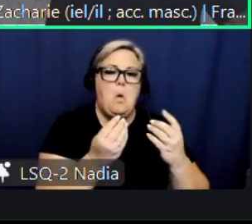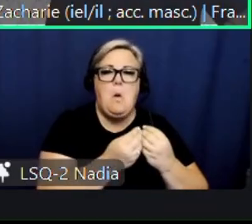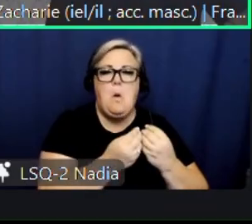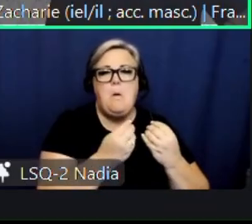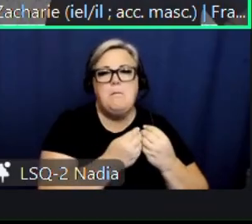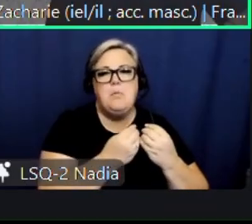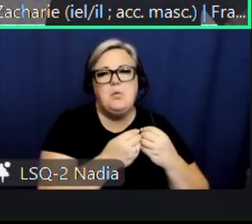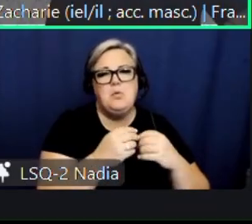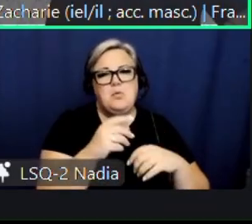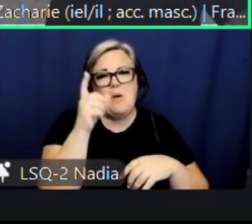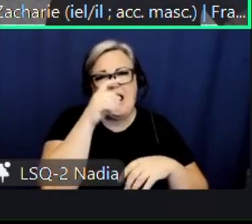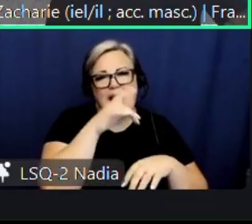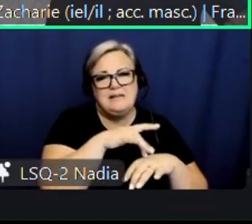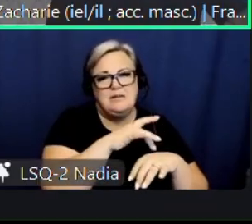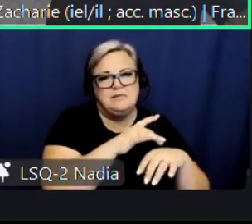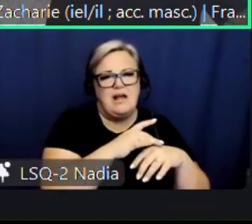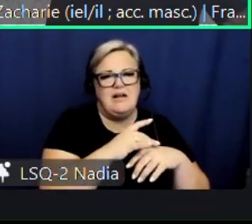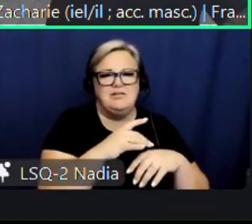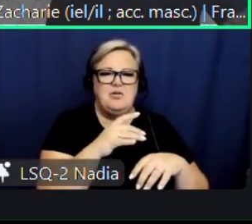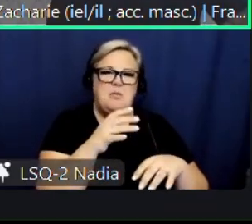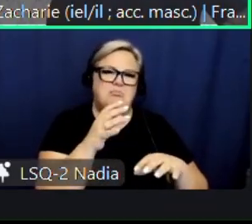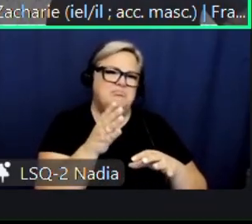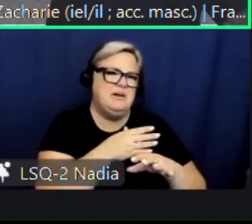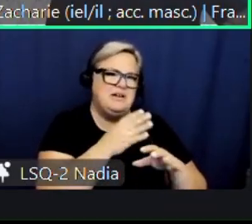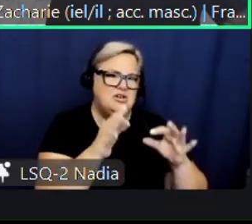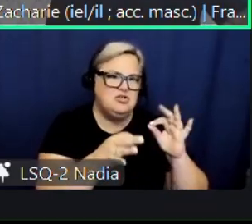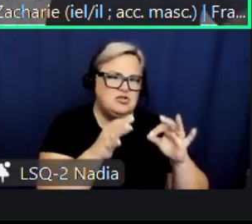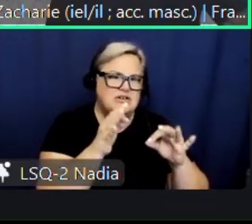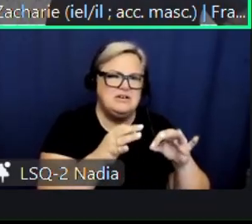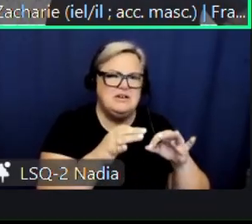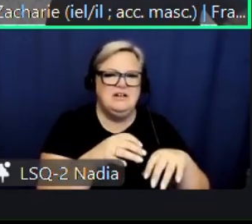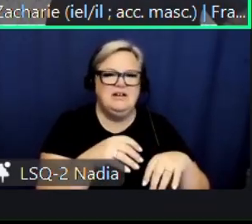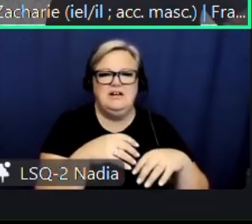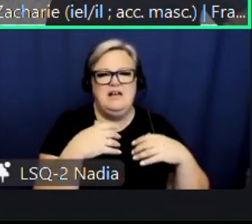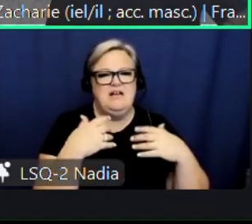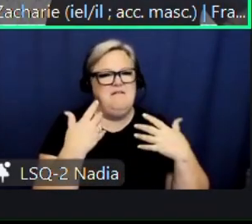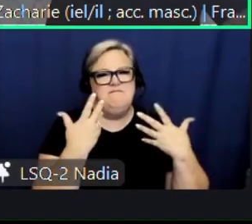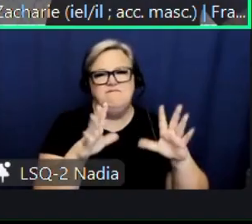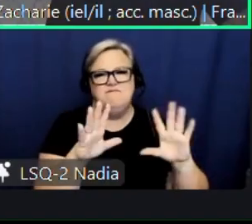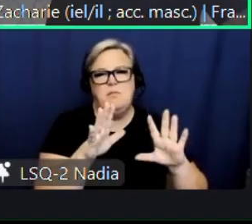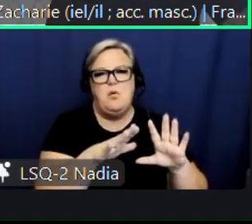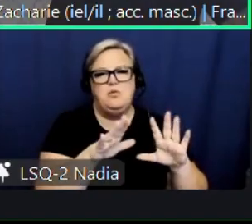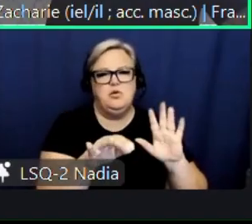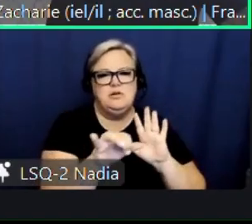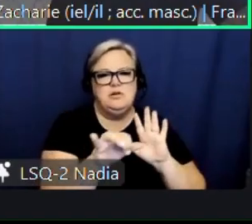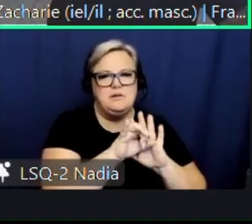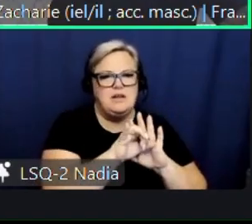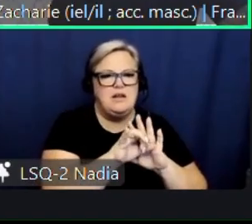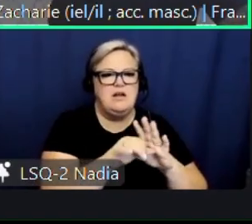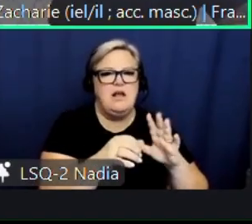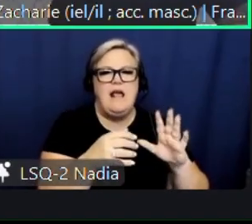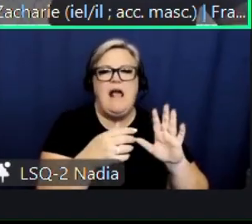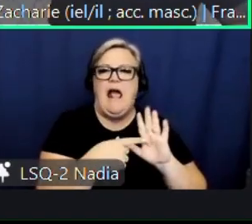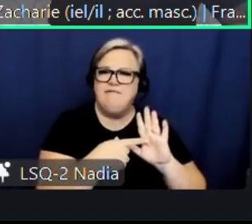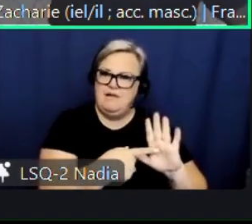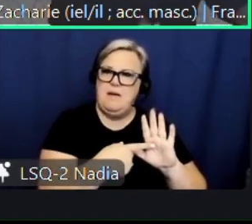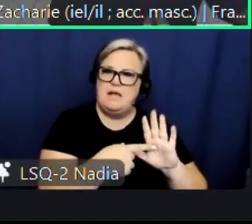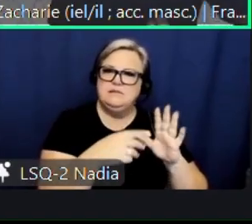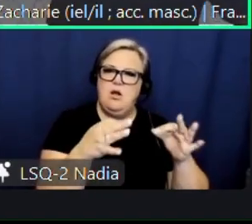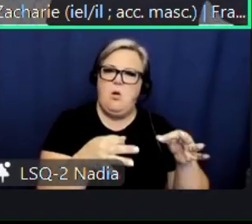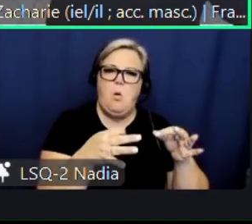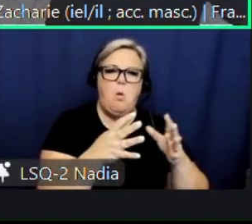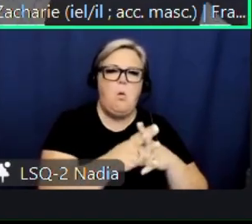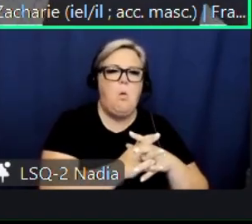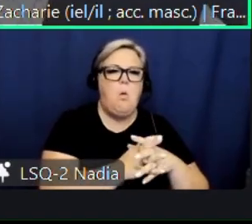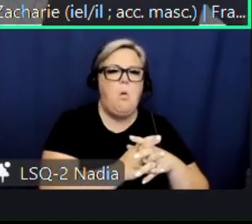nombreuses expériences de présomption, de mégenrage, de déni de l'auto-identification et de déni de l'affirmation. Il y a